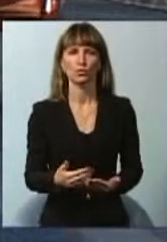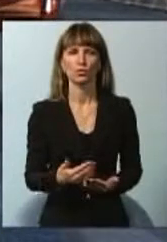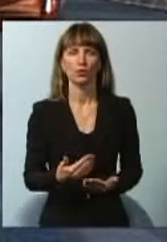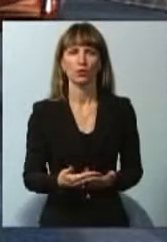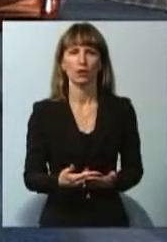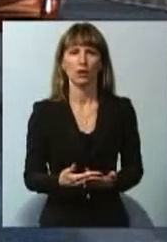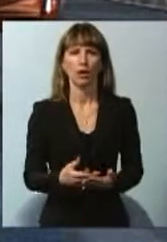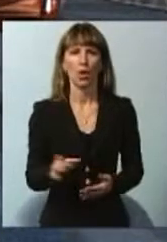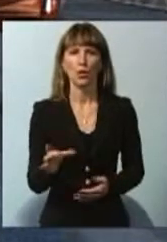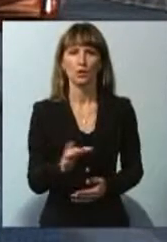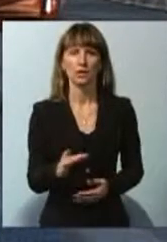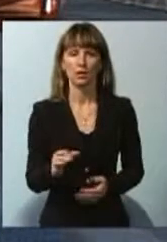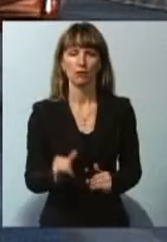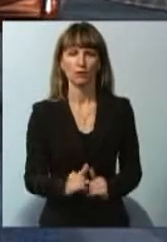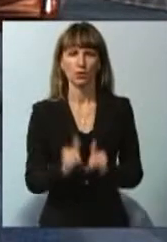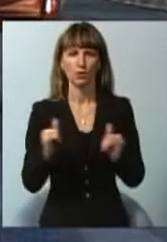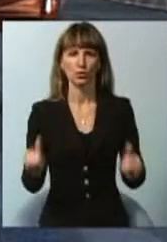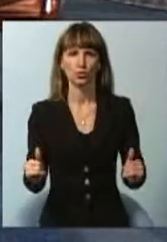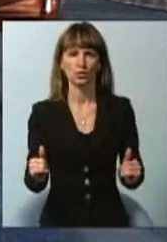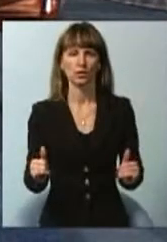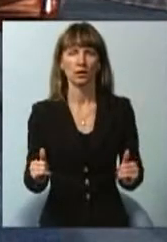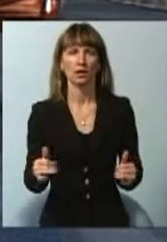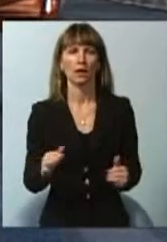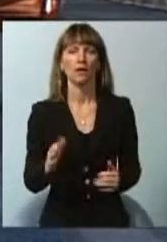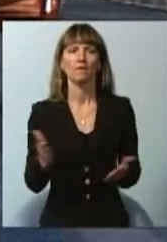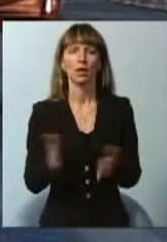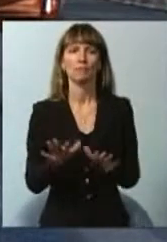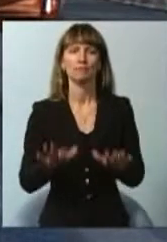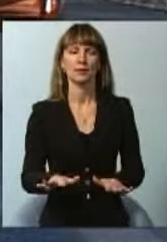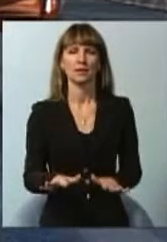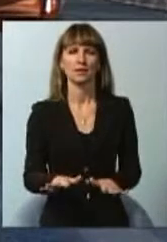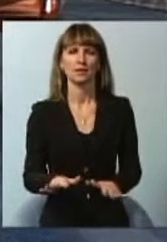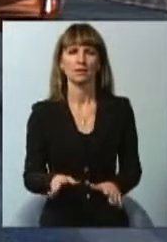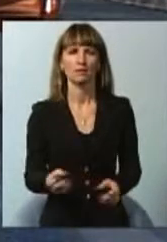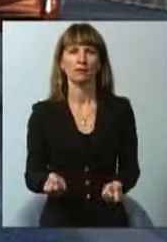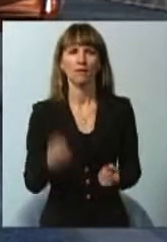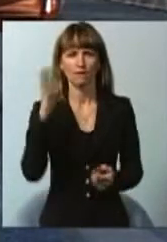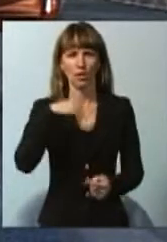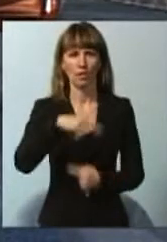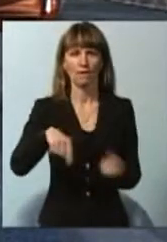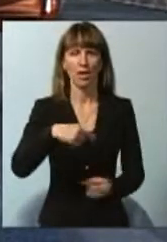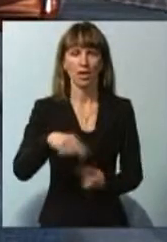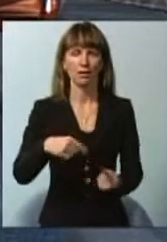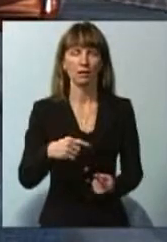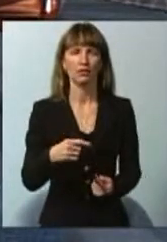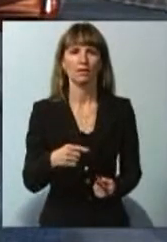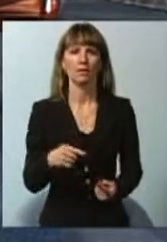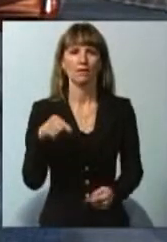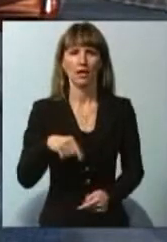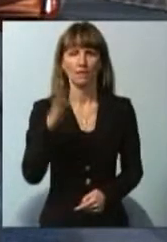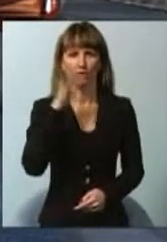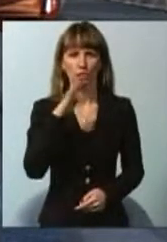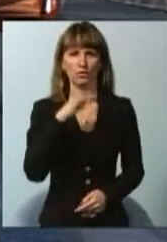об'єм озера, наприклад, збільшується. Є у якомусь місці зникає водоверт, так як усі воді